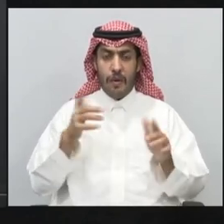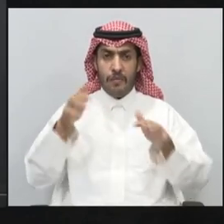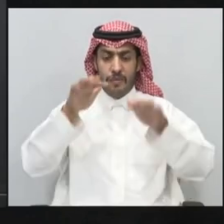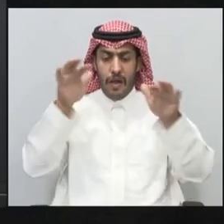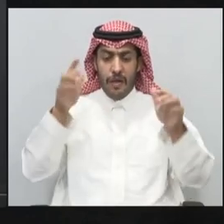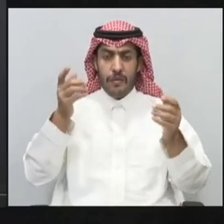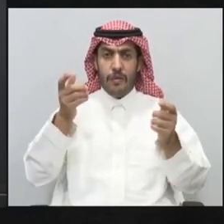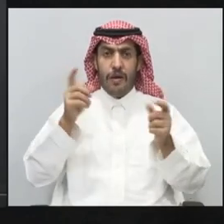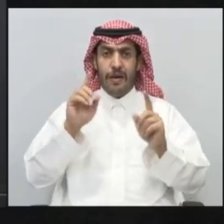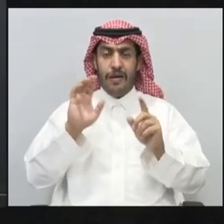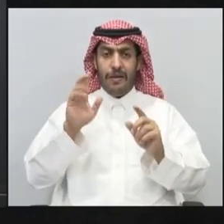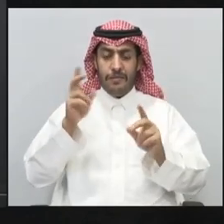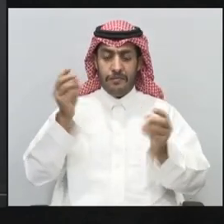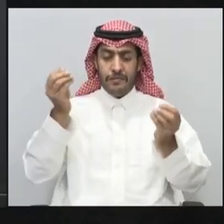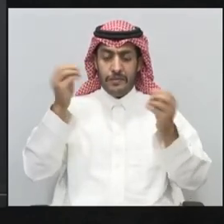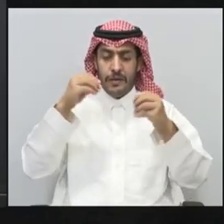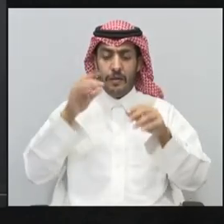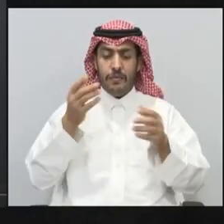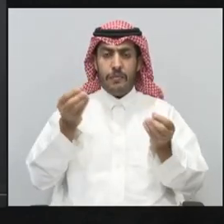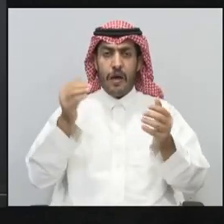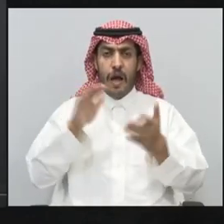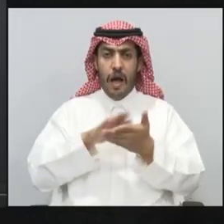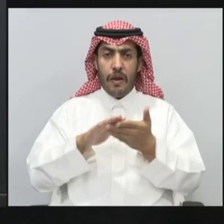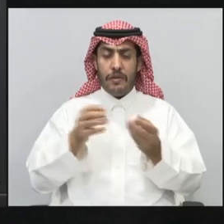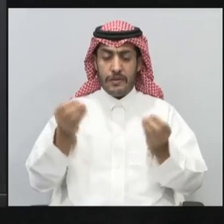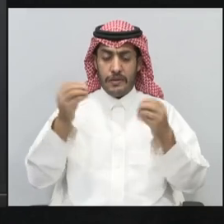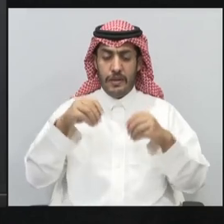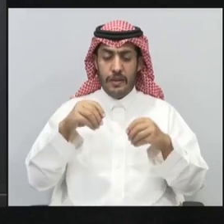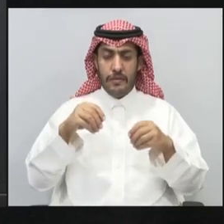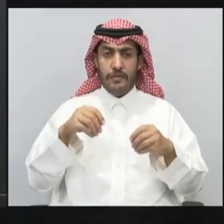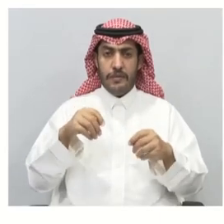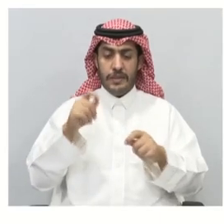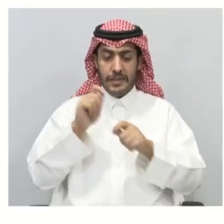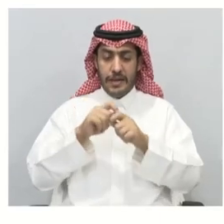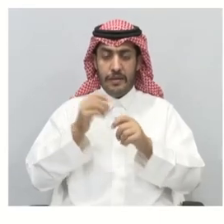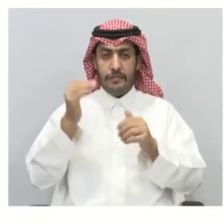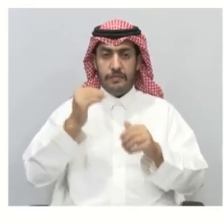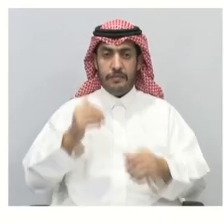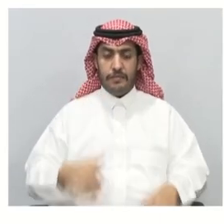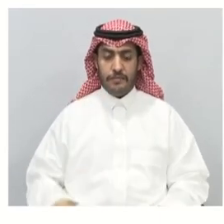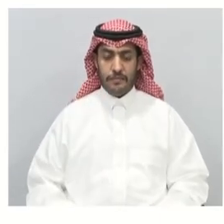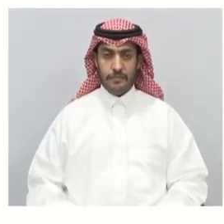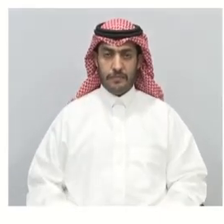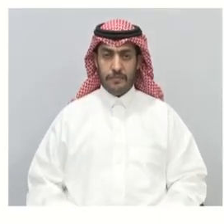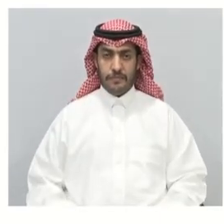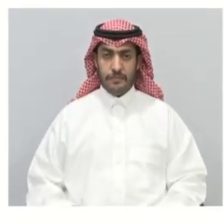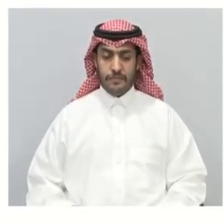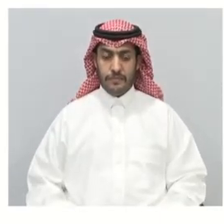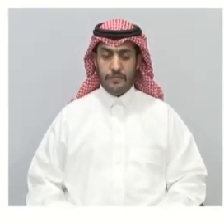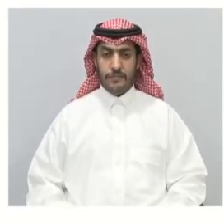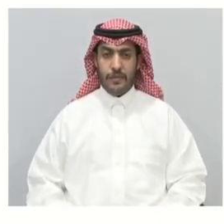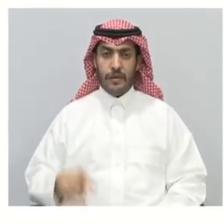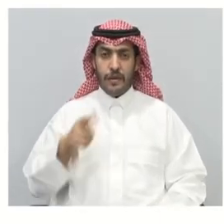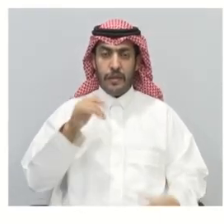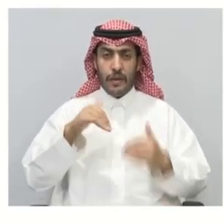والمحطات الفضائيه الى تلوث مدار الارض الى تلوث مدار الارض من اسلوب هل هذا يصلح ان يكون